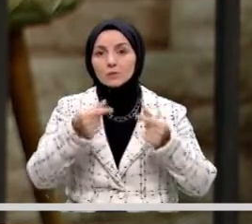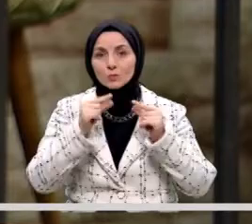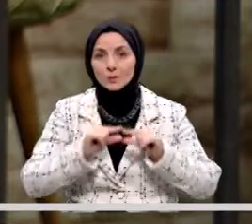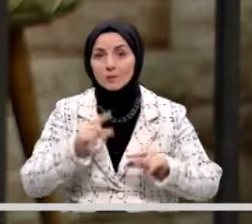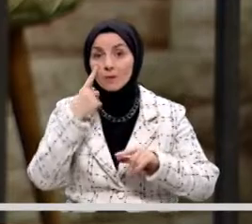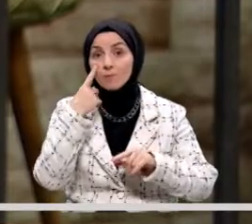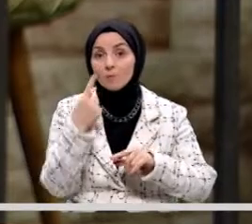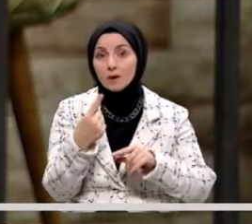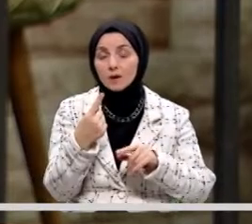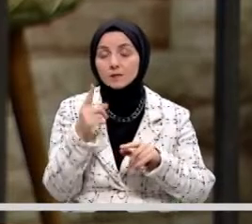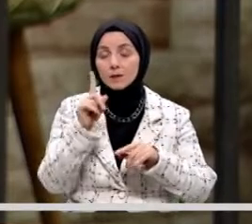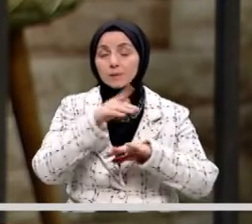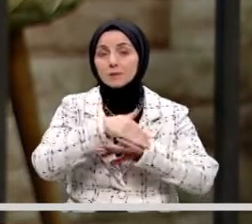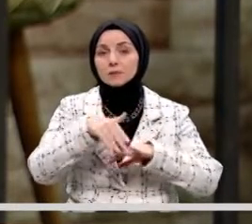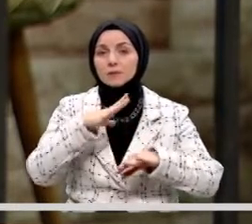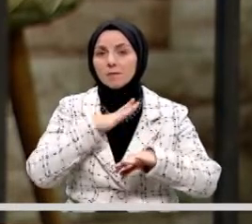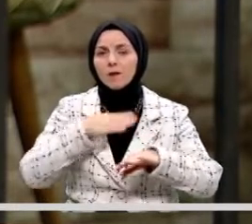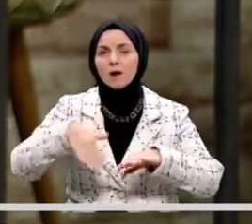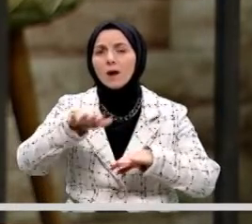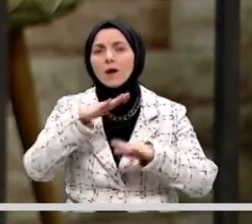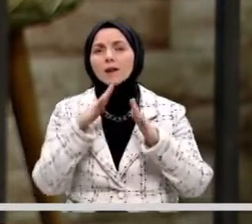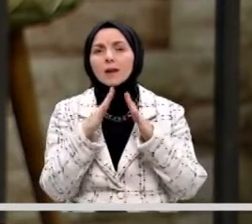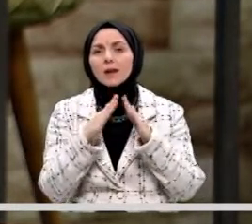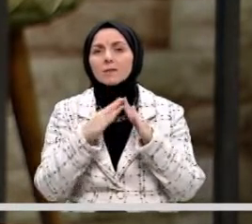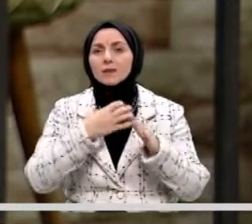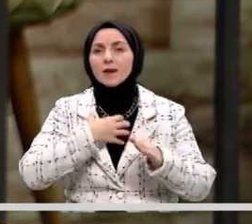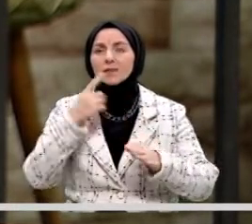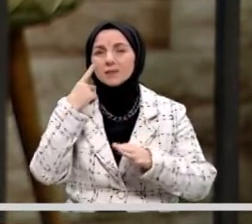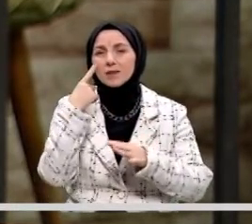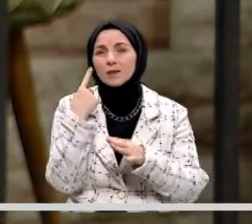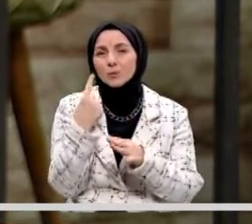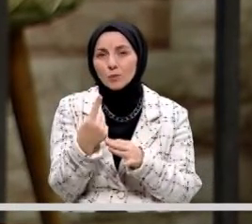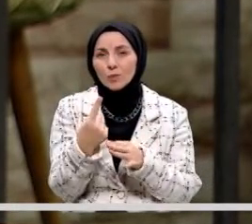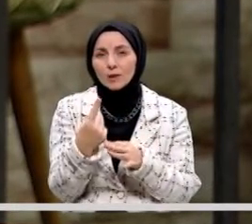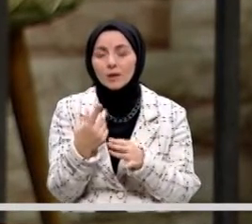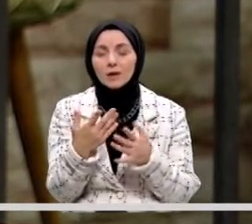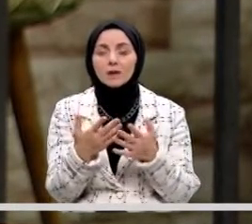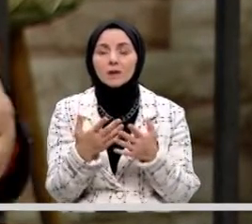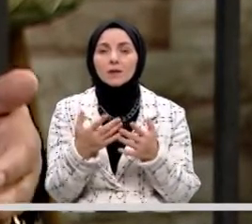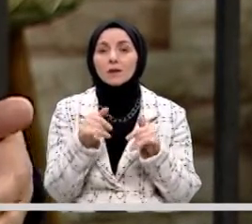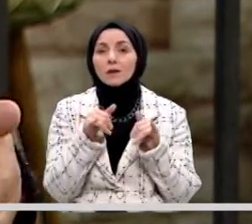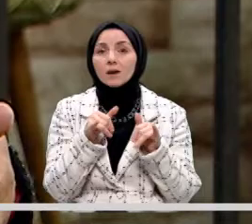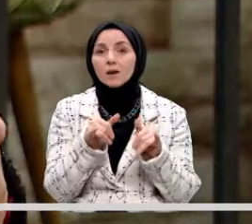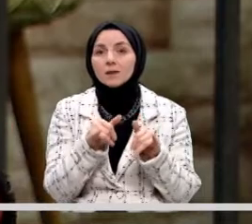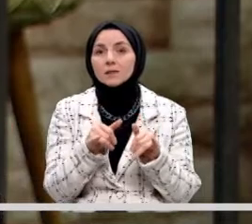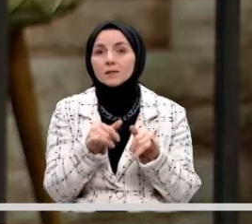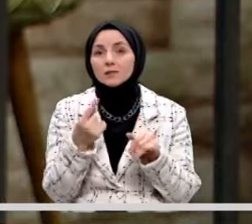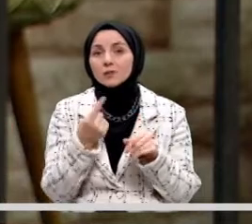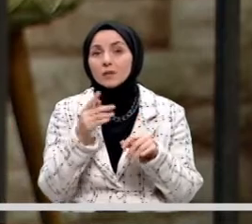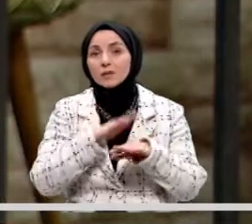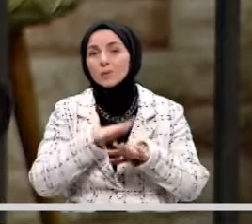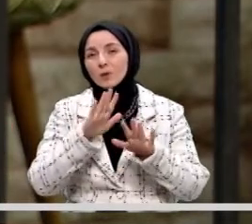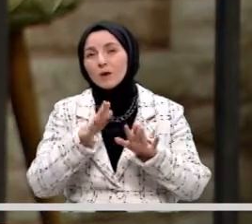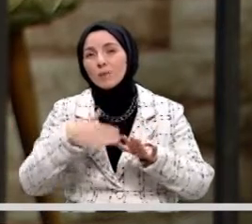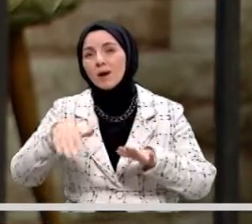herkesin bir olduğu için her ev kendine göre aynı belki domates alıyor Ama herkes evine göre farklı bir yemek yapıyor